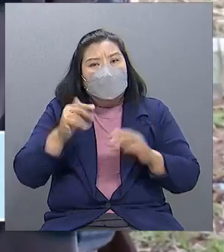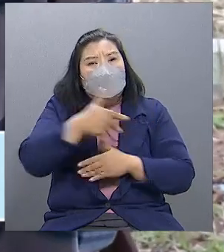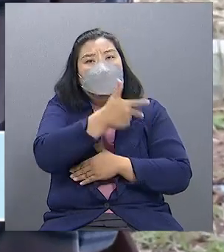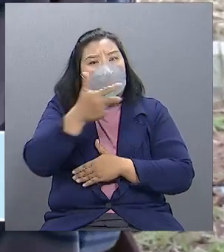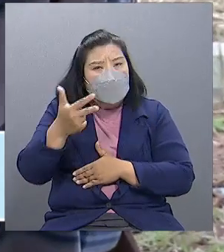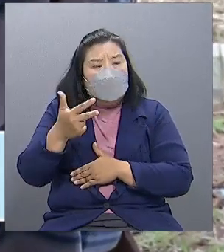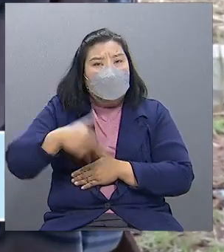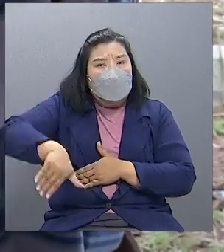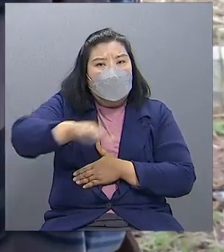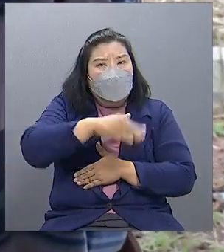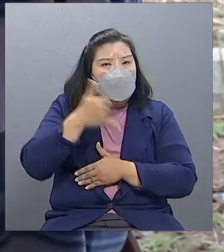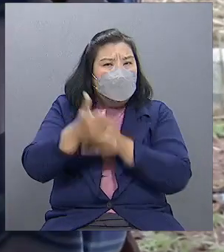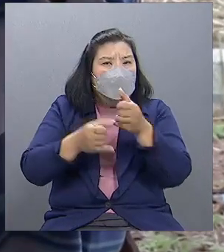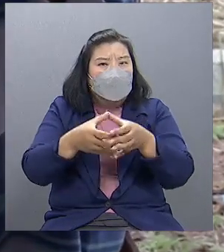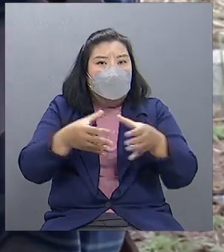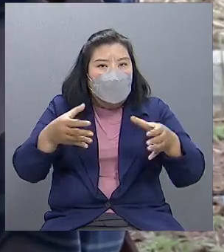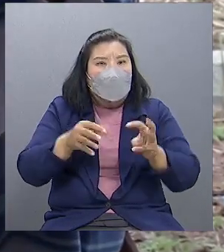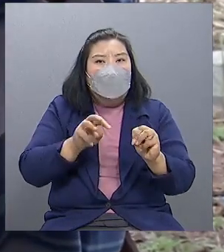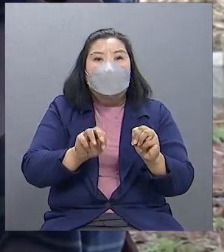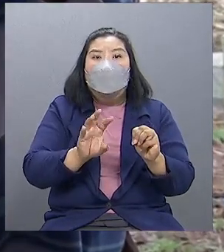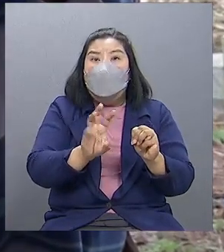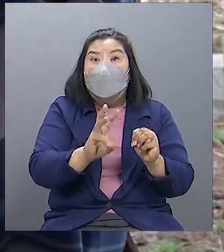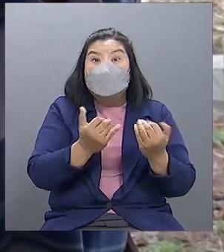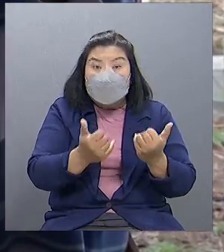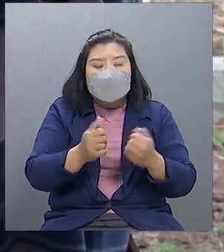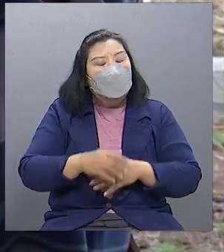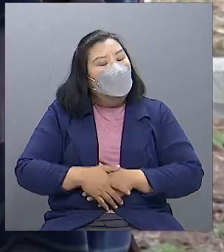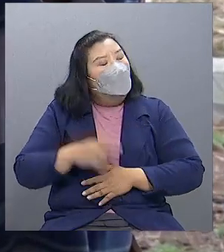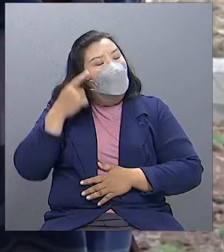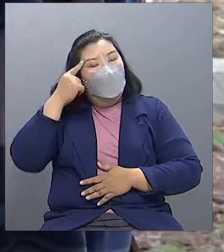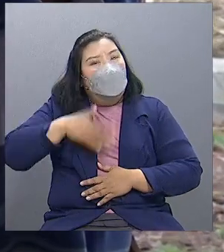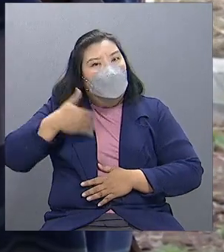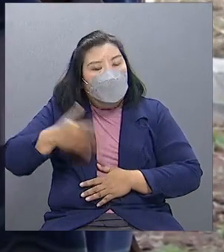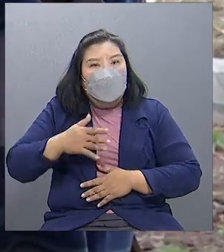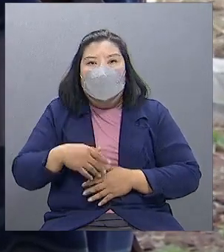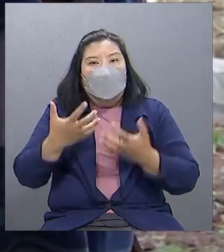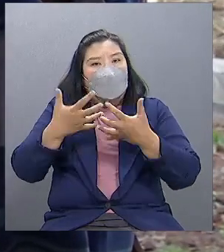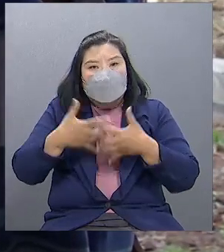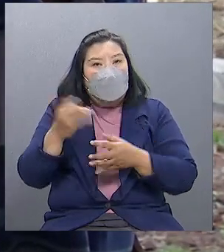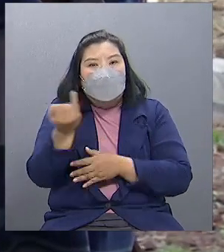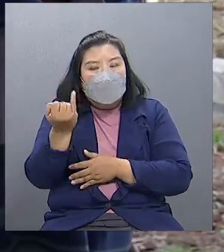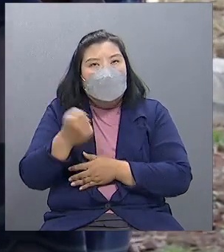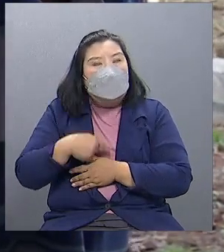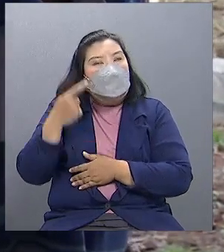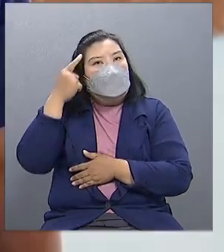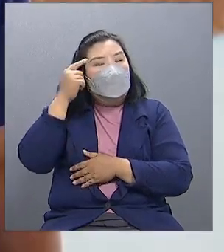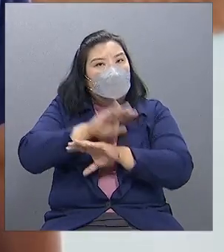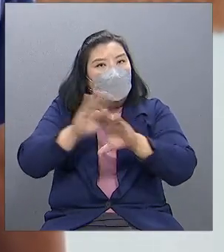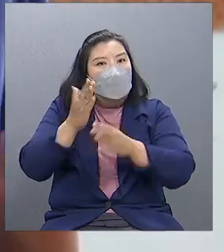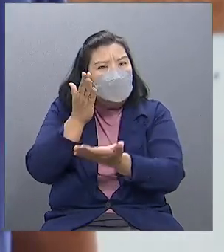ชาวบ้านหมู่ 6ำบ 2 ราชวัได้พ้นภัยจากโลก พิษต่ ๆ ตรงนี้ค่ะขอขบคุณมากเลยนะคะ